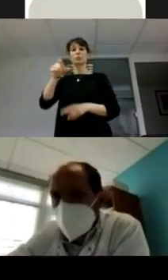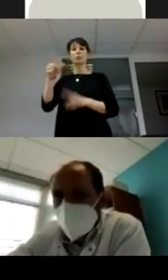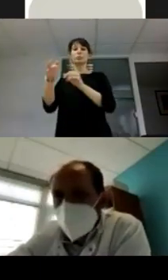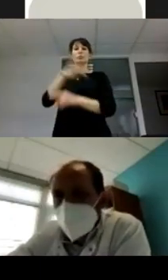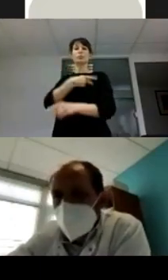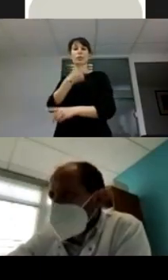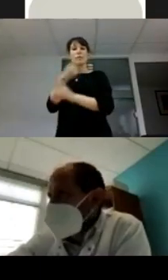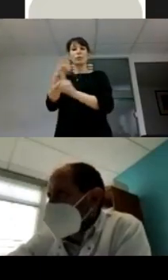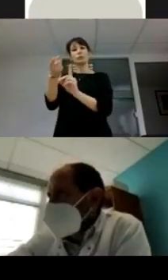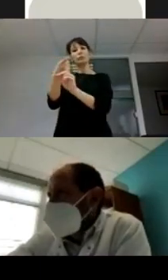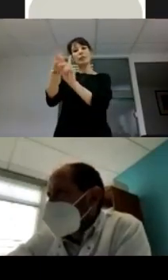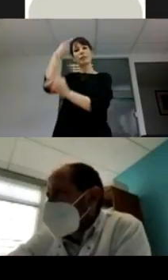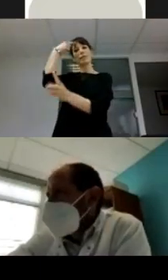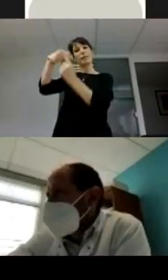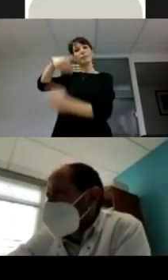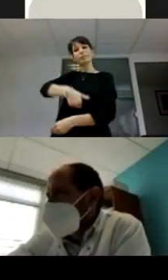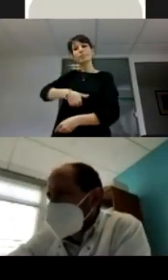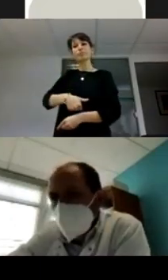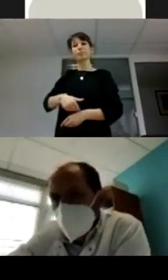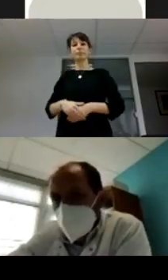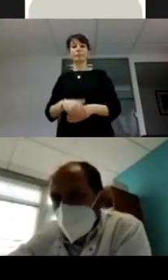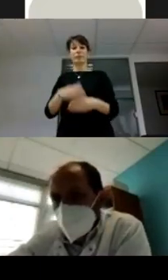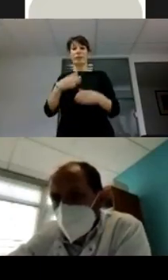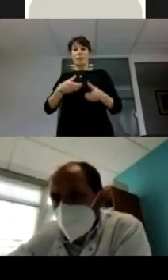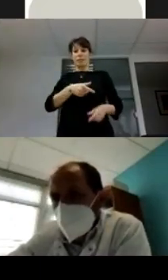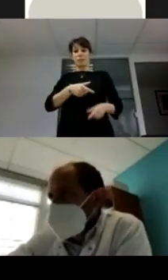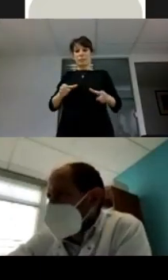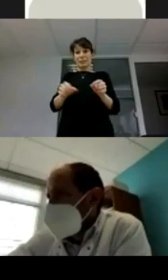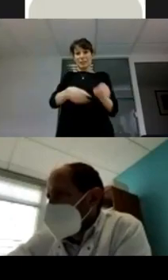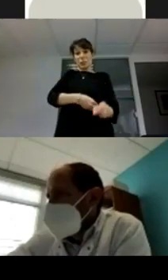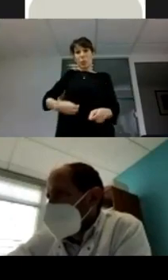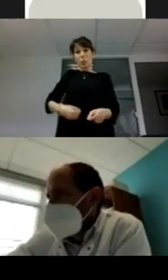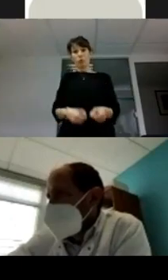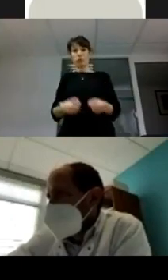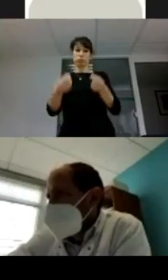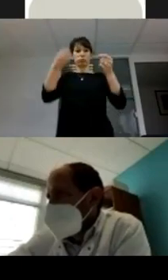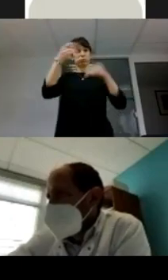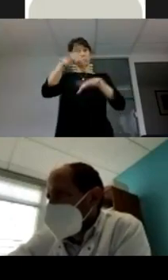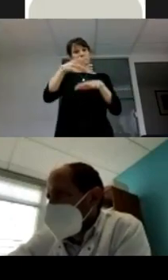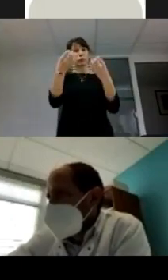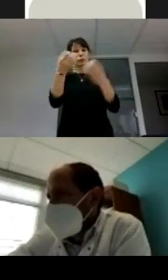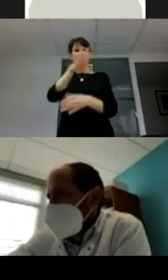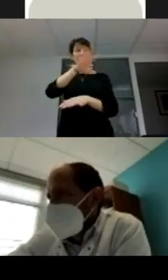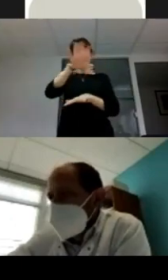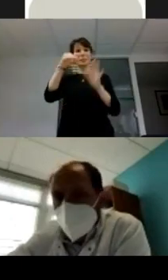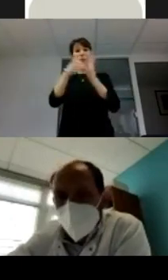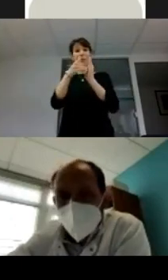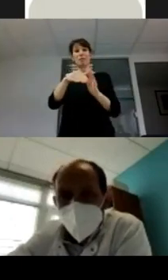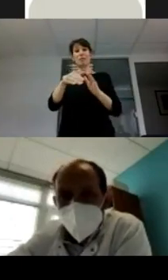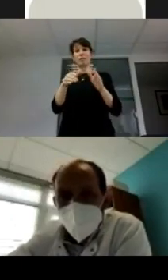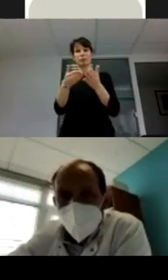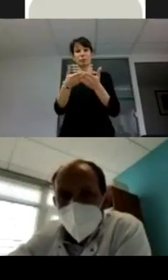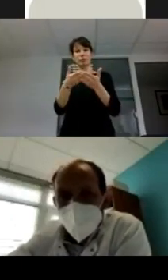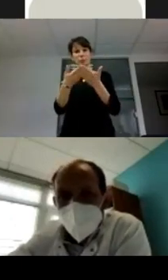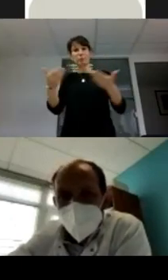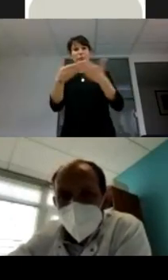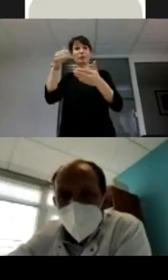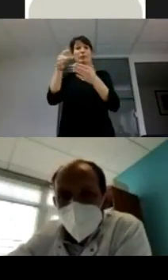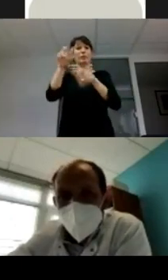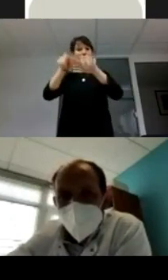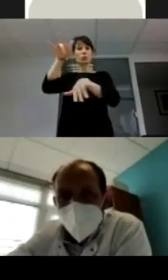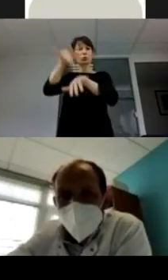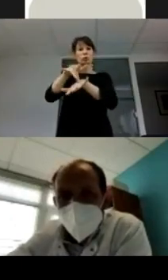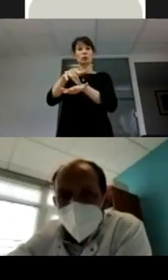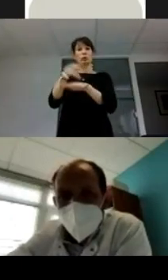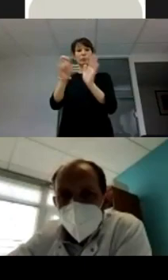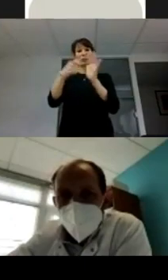Bonsoir, Sébastien Seillant, je suis gastro à la clinique Esquirol-Saint-Hilaire à Agen. Donc, comme on l'a vu, le cancer du côlon est un cancer fréquent, 45 000